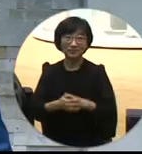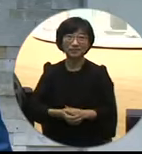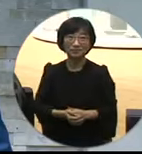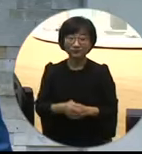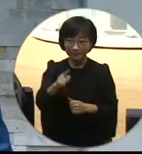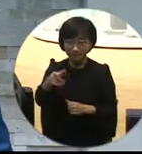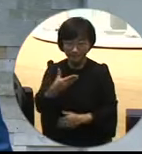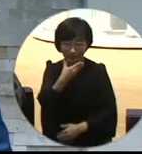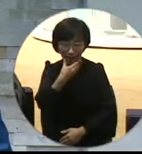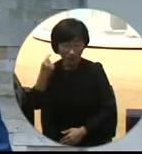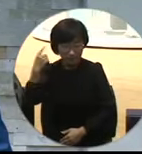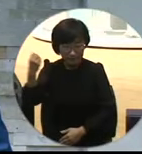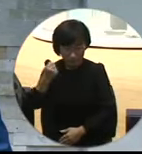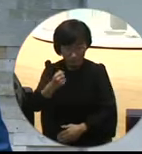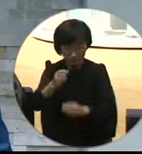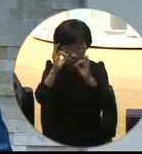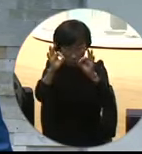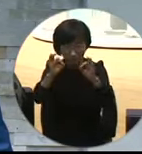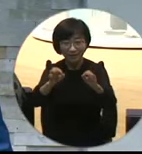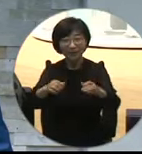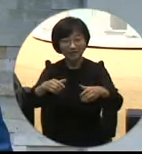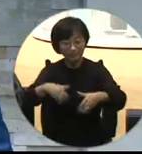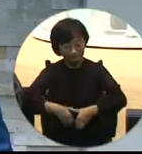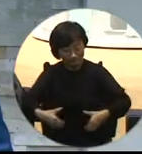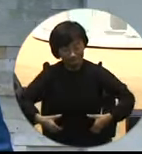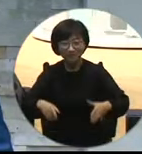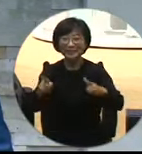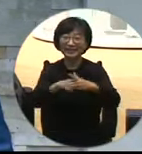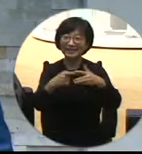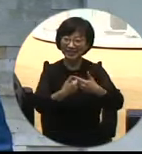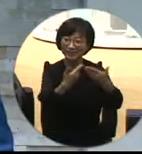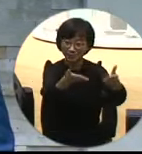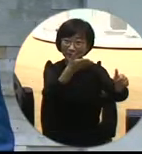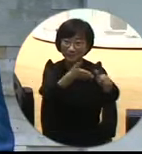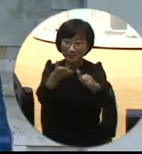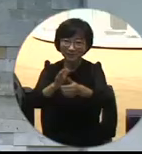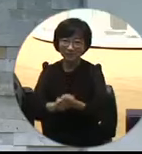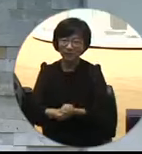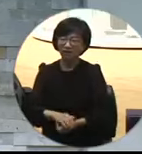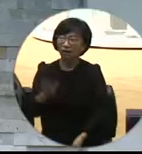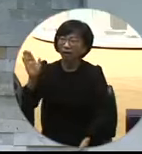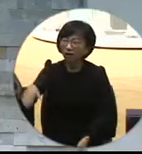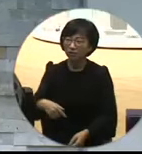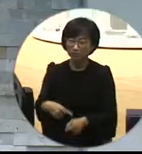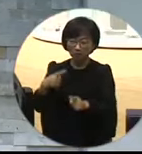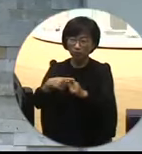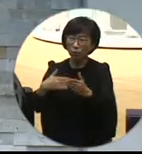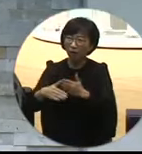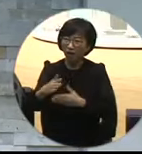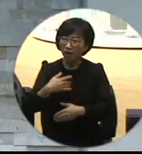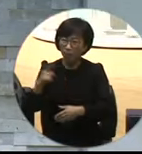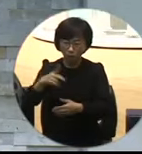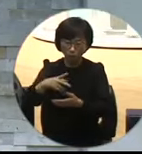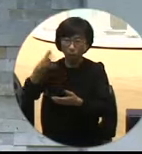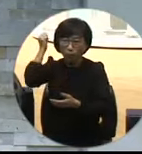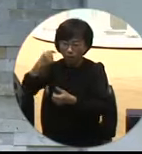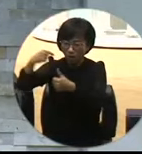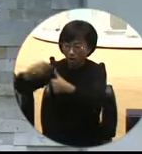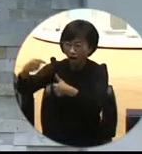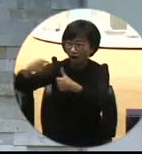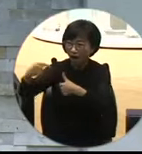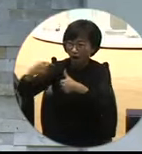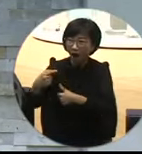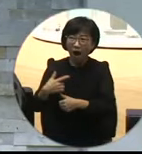이해하고 복음으로 받으시기 바랍니다. 아이고 교회 갔더니 이것도 외우라 저것도 외우라 이래라 저래라 너무 피곤하게